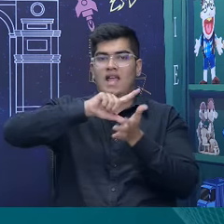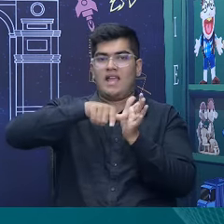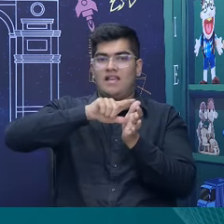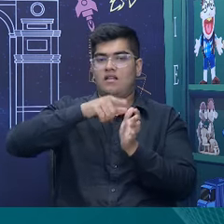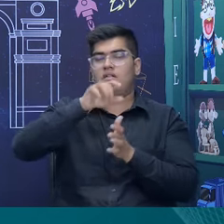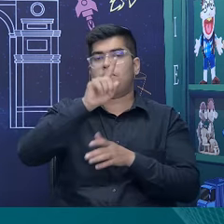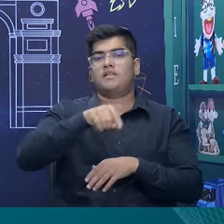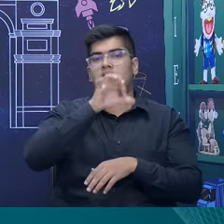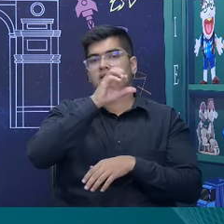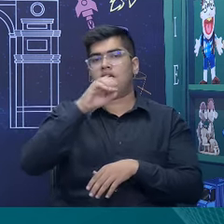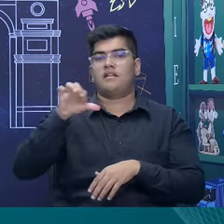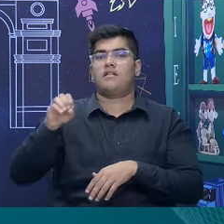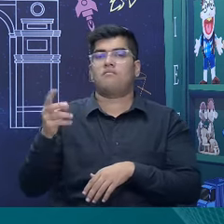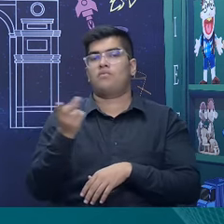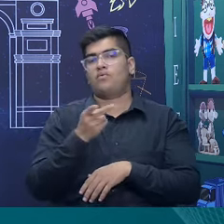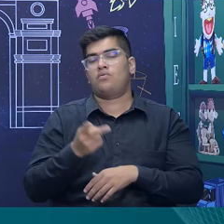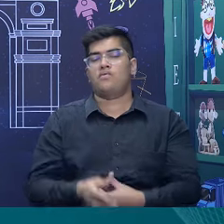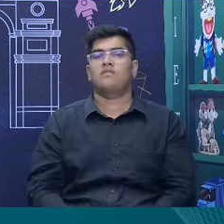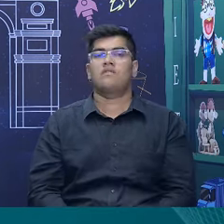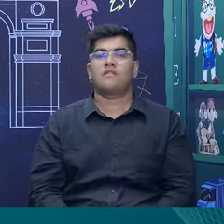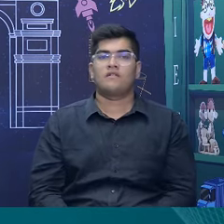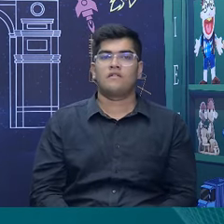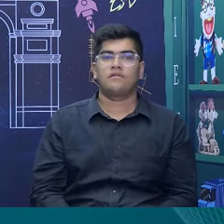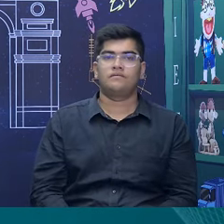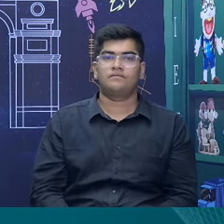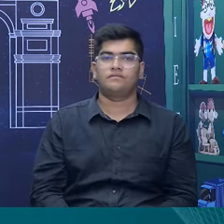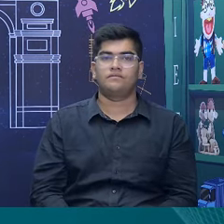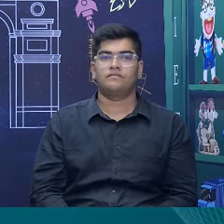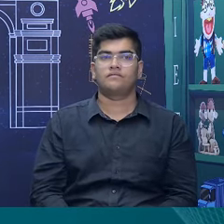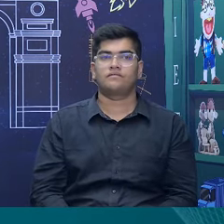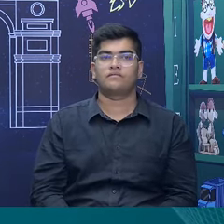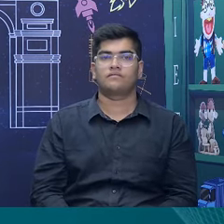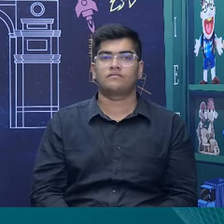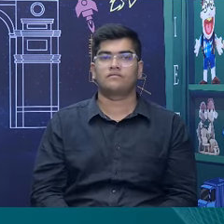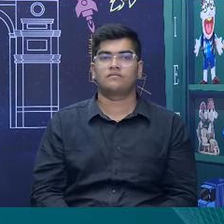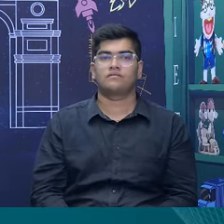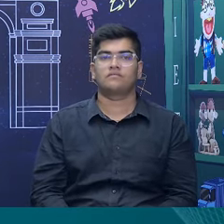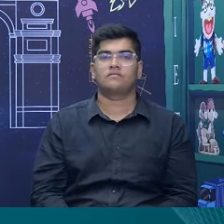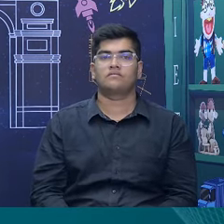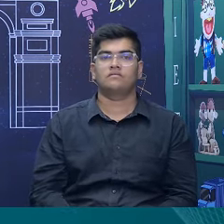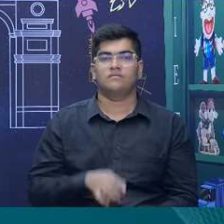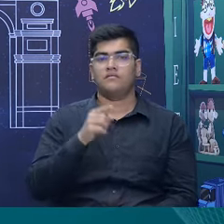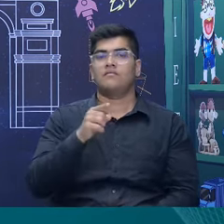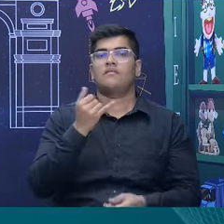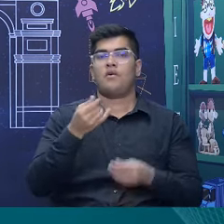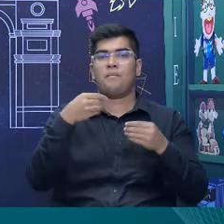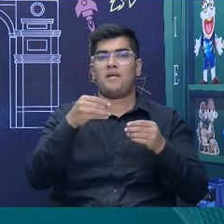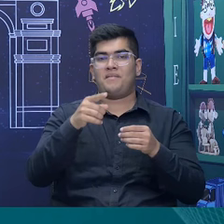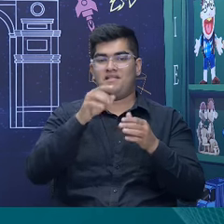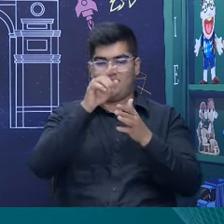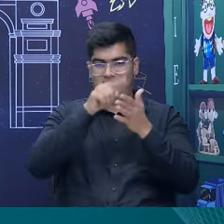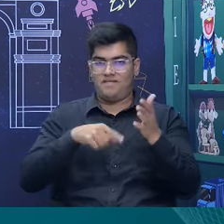बनाने के बाद इस पेपर को यहां से जो यह गत्ता है मोटा कागज है इसको यहां से निकाल लीजिए लर्नर्स